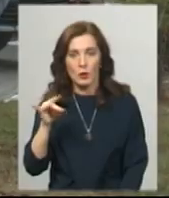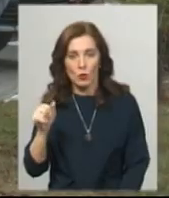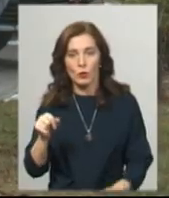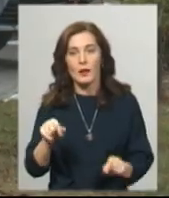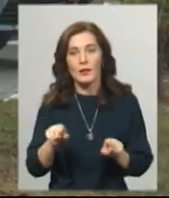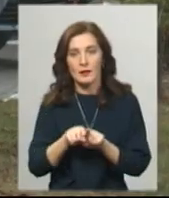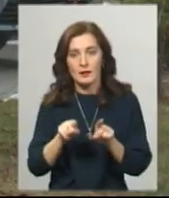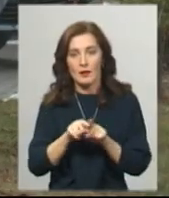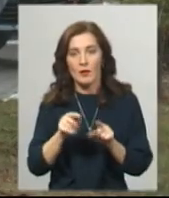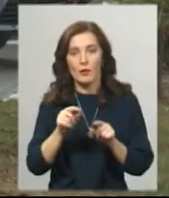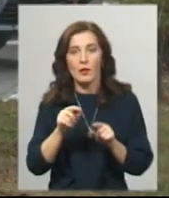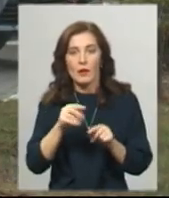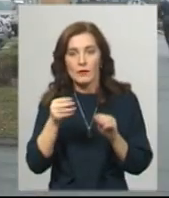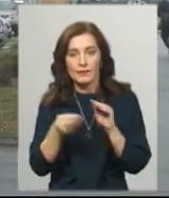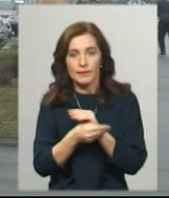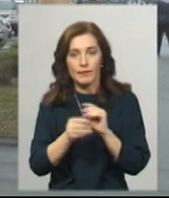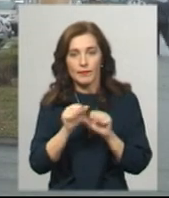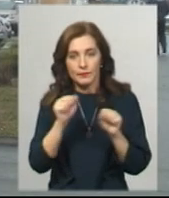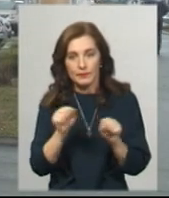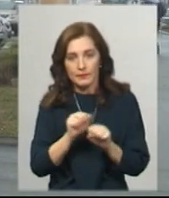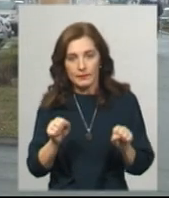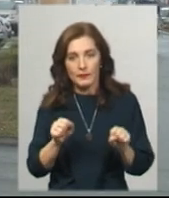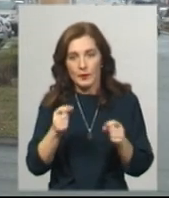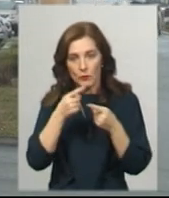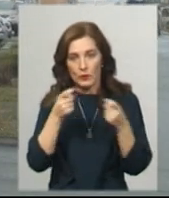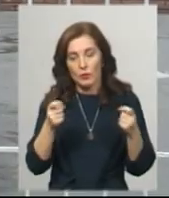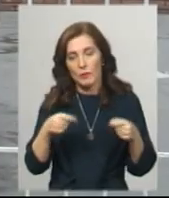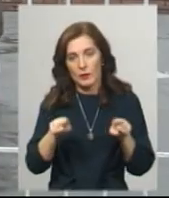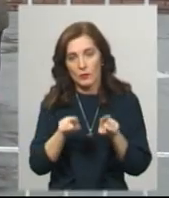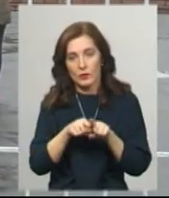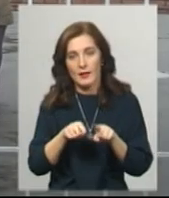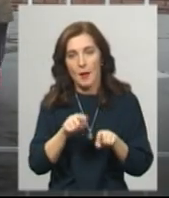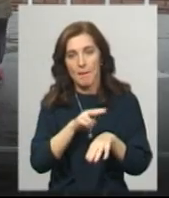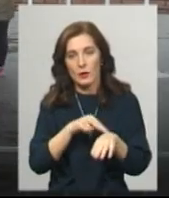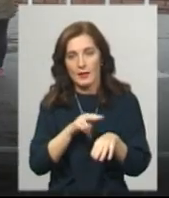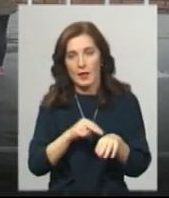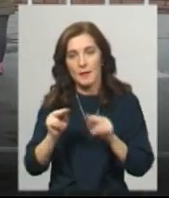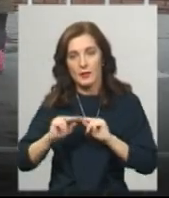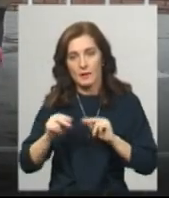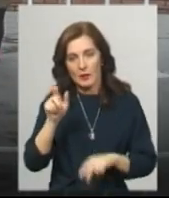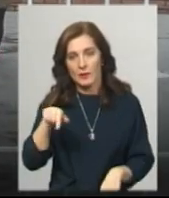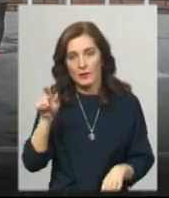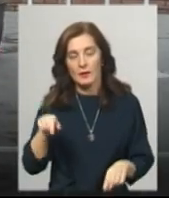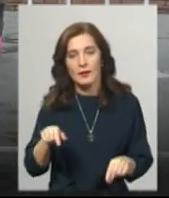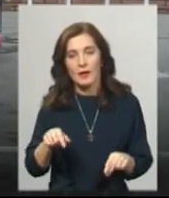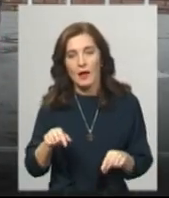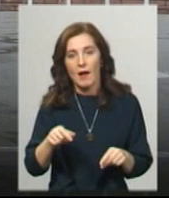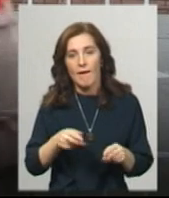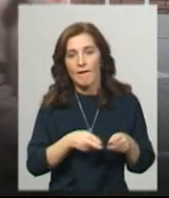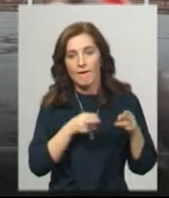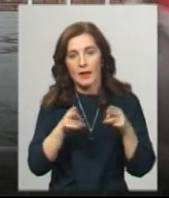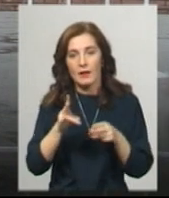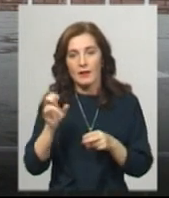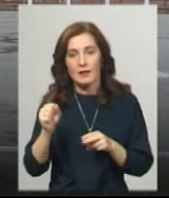управління персоналом та автосалони. Про їх замінування також повідомили поліцейських. Працівники поліції та ДСНС виїхали на